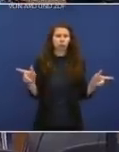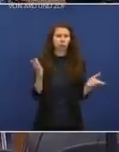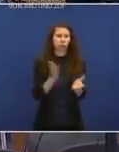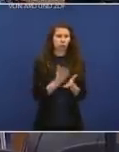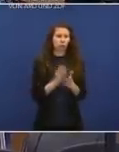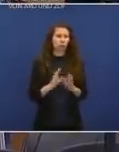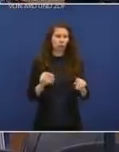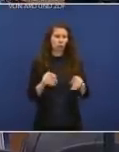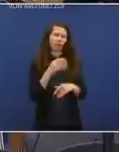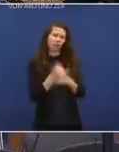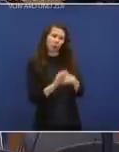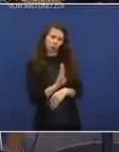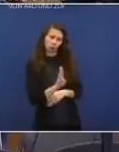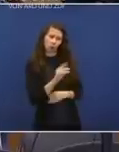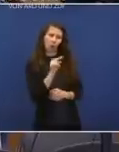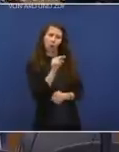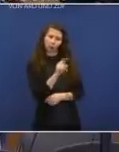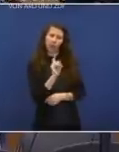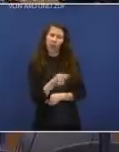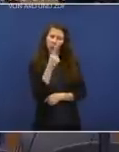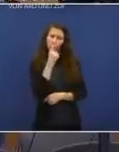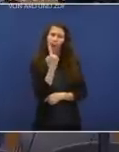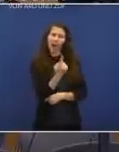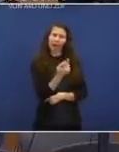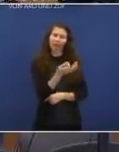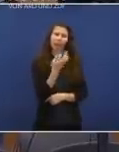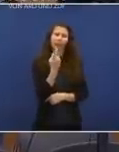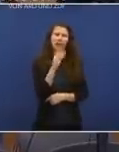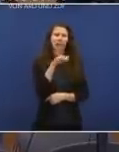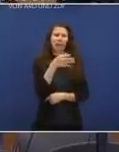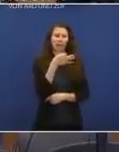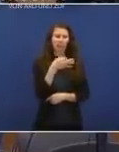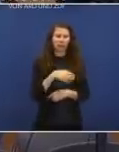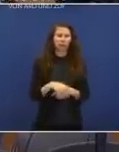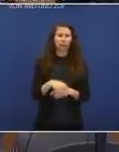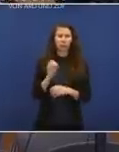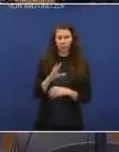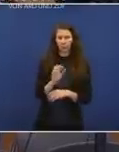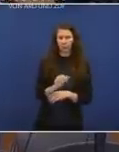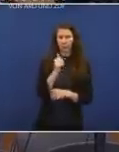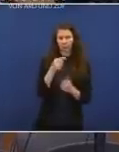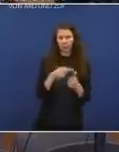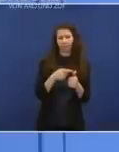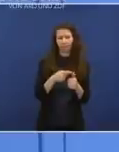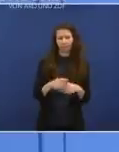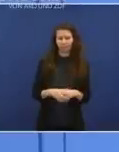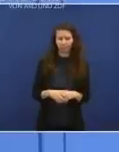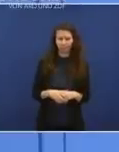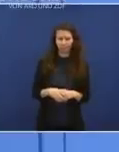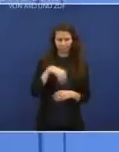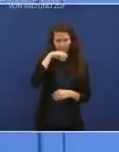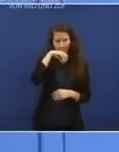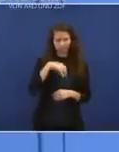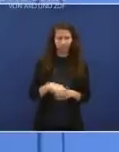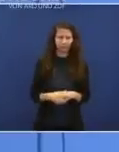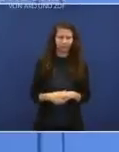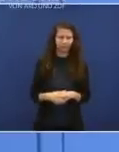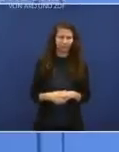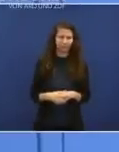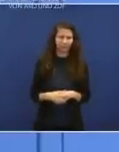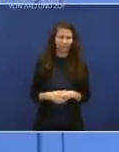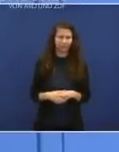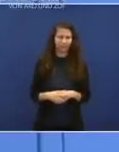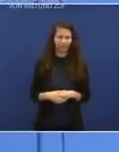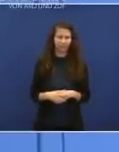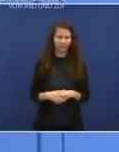Buschow, für welche Bereiche war das? Auch eine Frage, eine Nachfrage. Ja, dann erstmal die erste. Werden die nachgetestet, war die Frage.